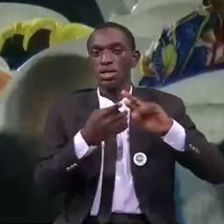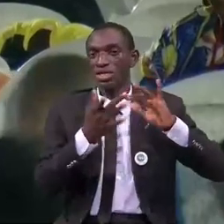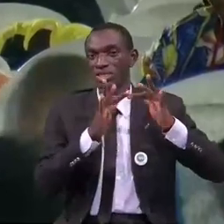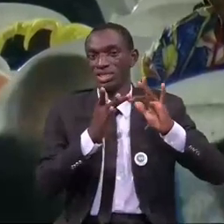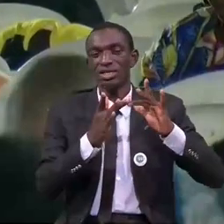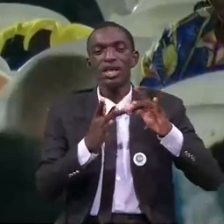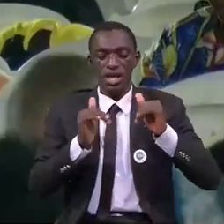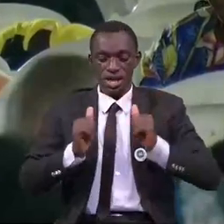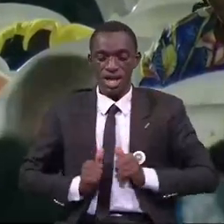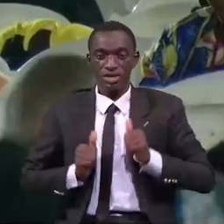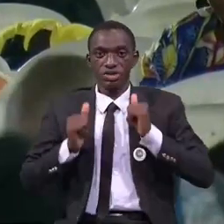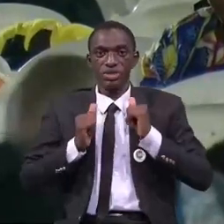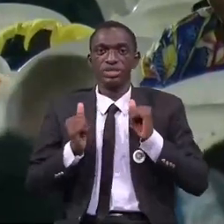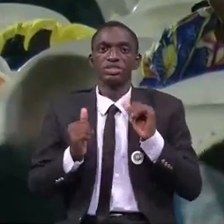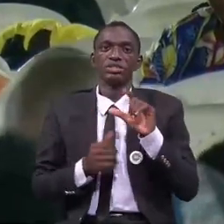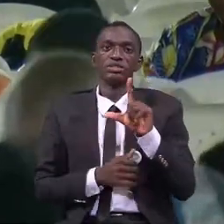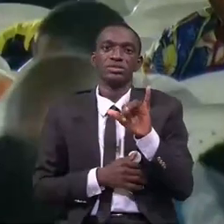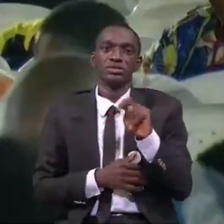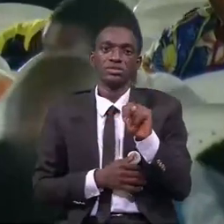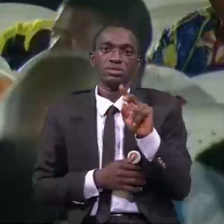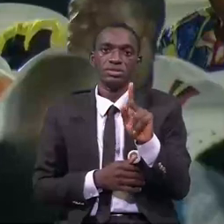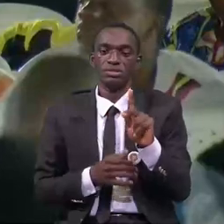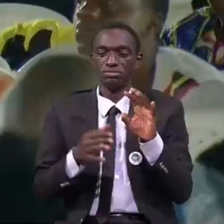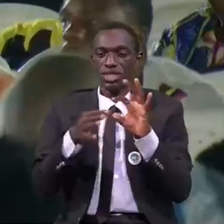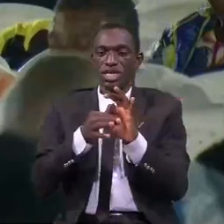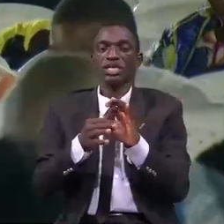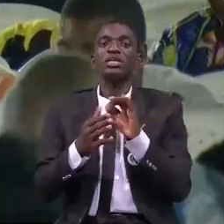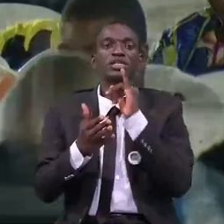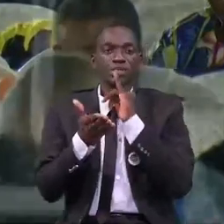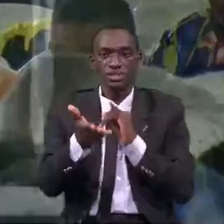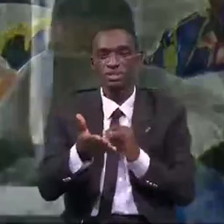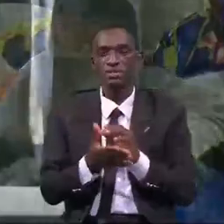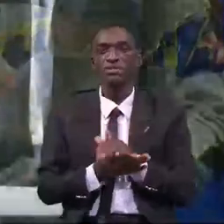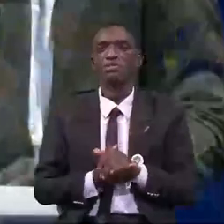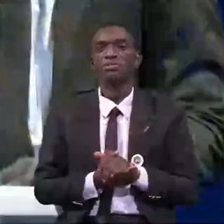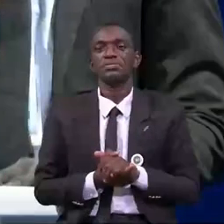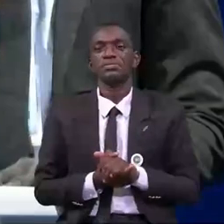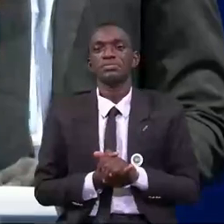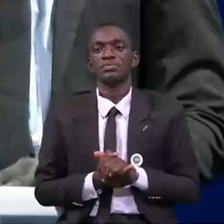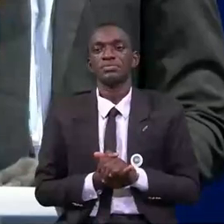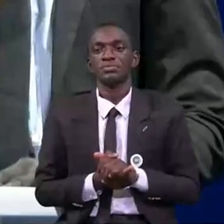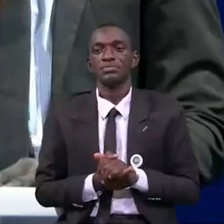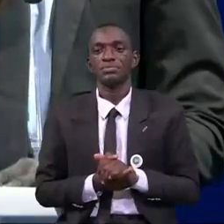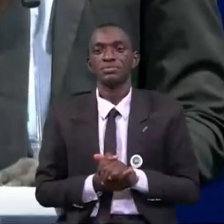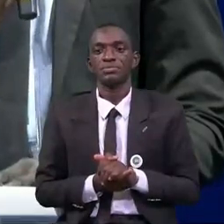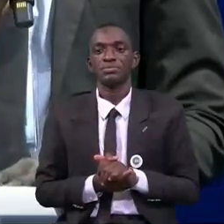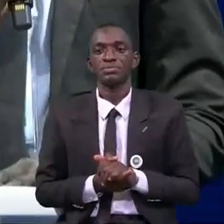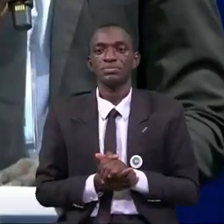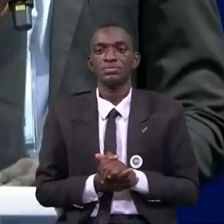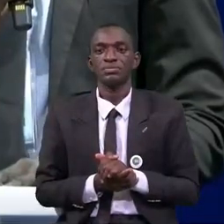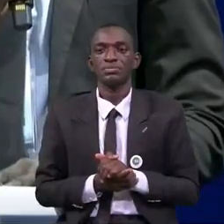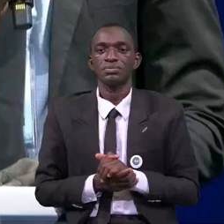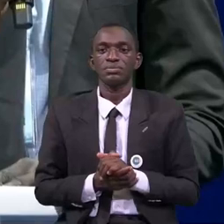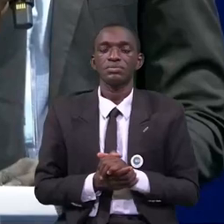there lien éronique est là soit par la tlévision les rése soci par la